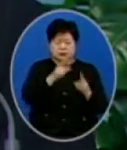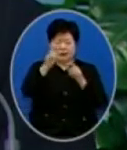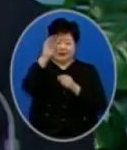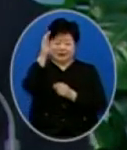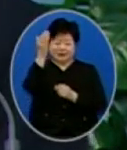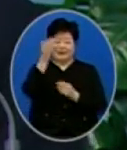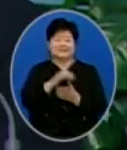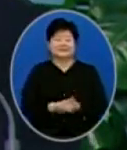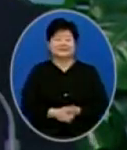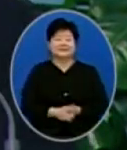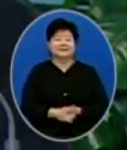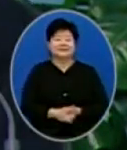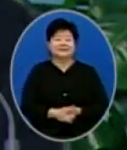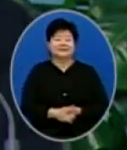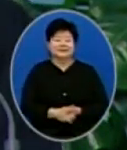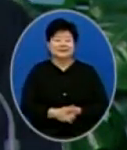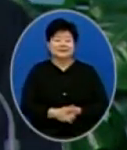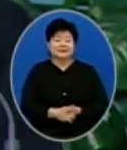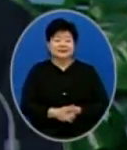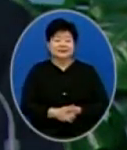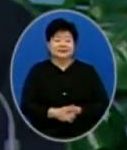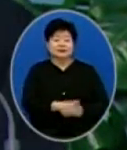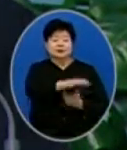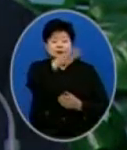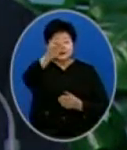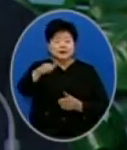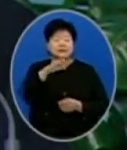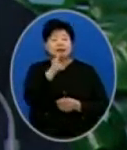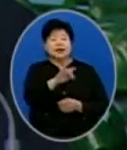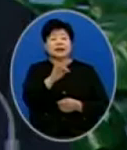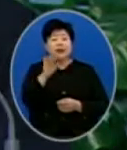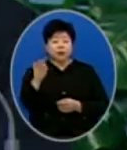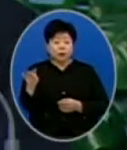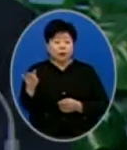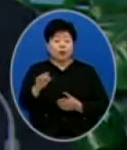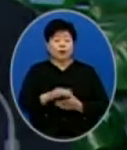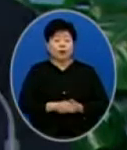되는 것입니다 우리가 때때로